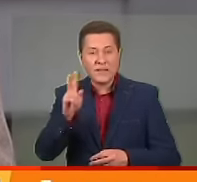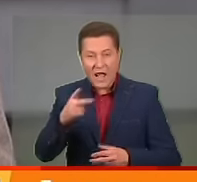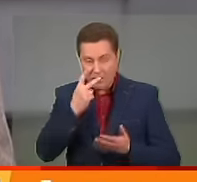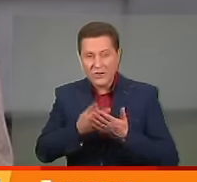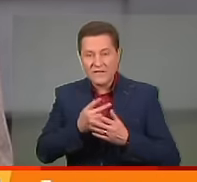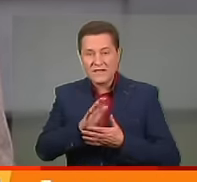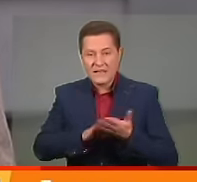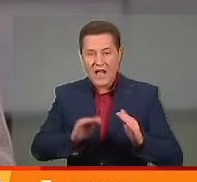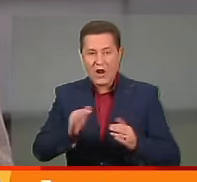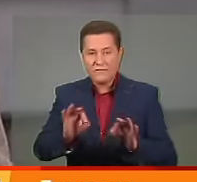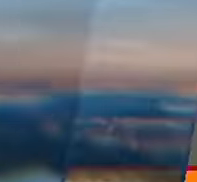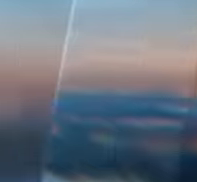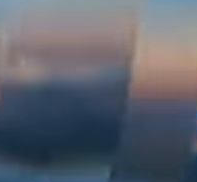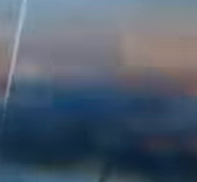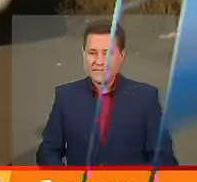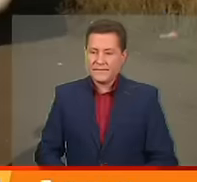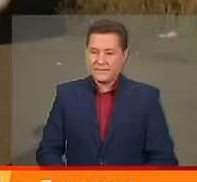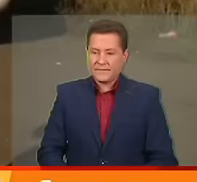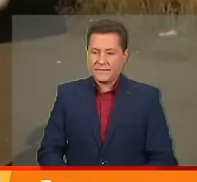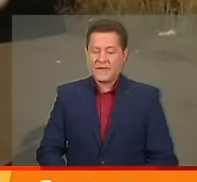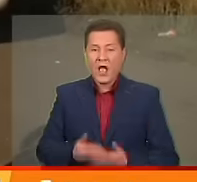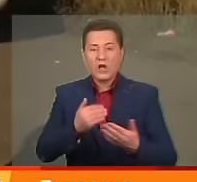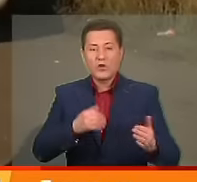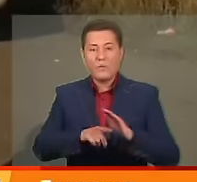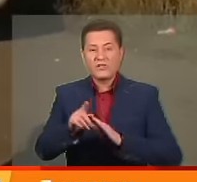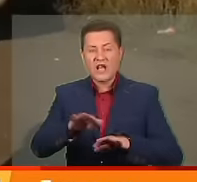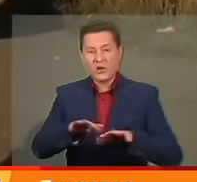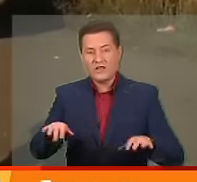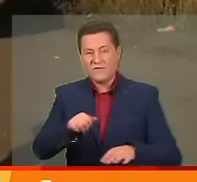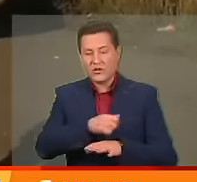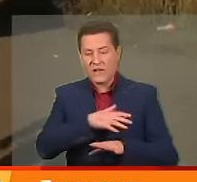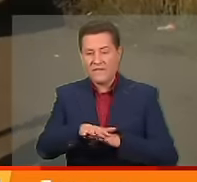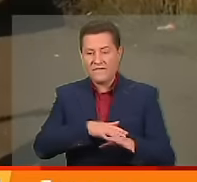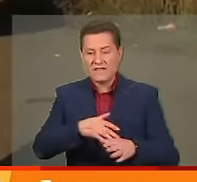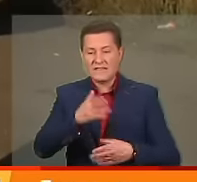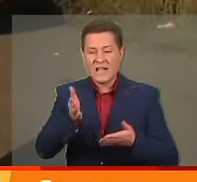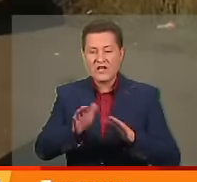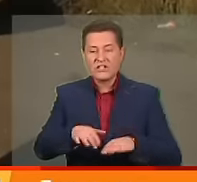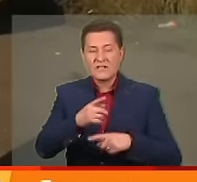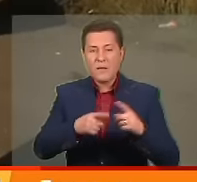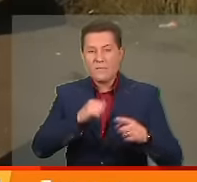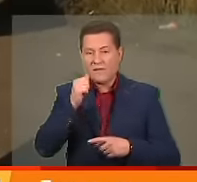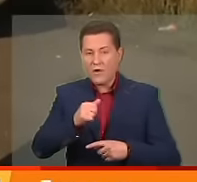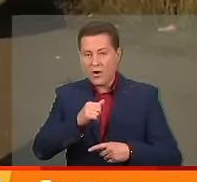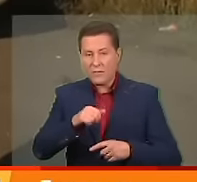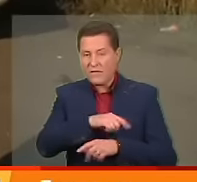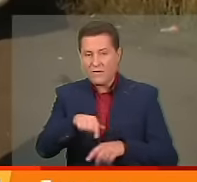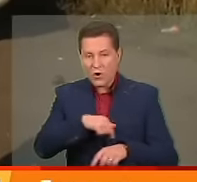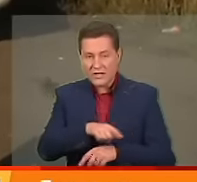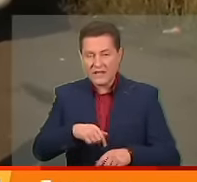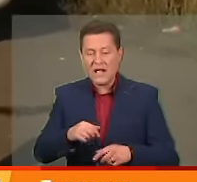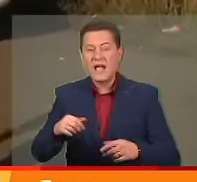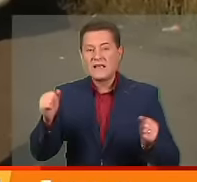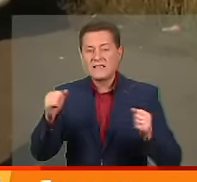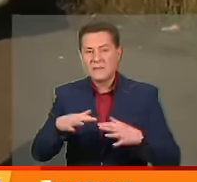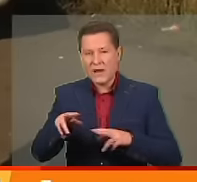далі у сюжеті. До початку розведення військ залишилося буквально півгодини. Тут же зібралися і спостерігачі, бачите, і ОБСЄ, і спільний